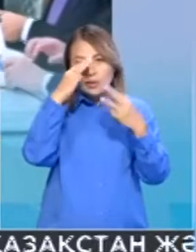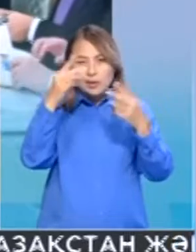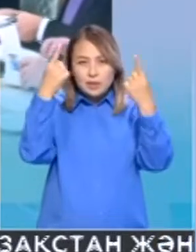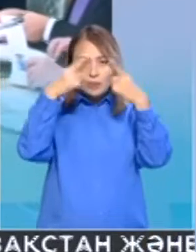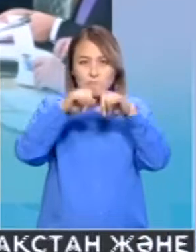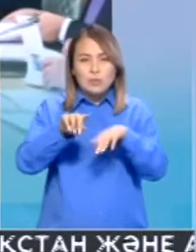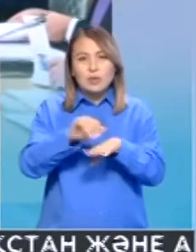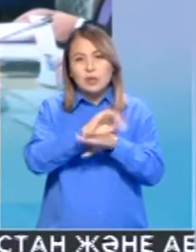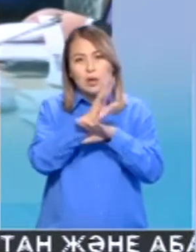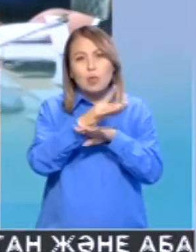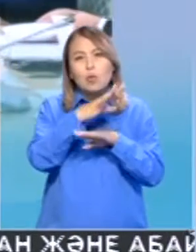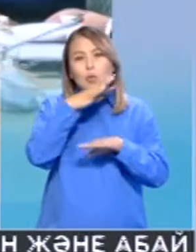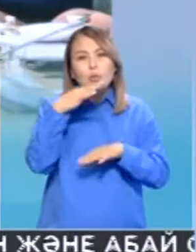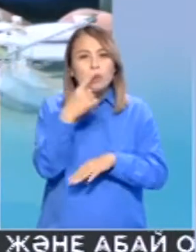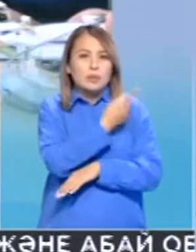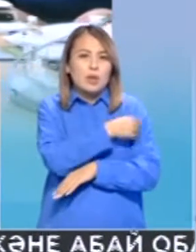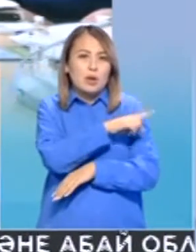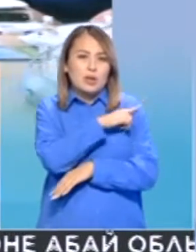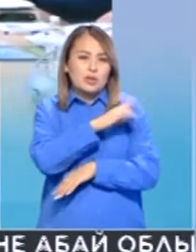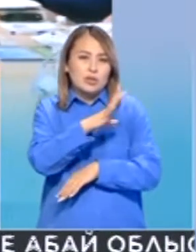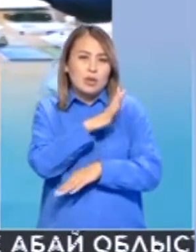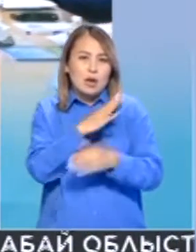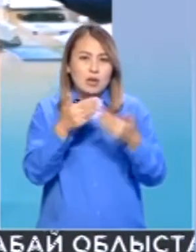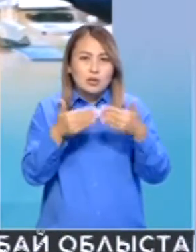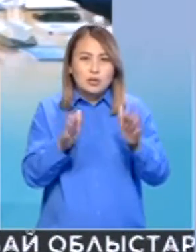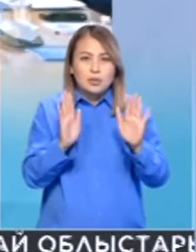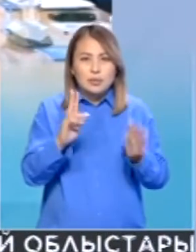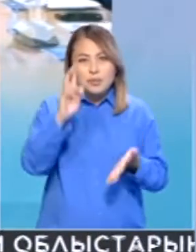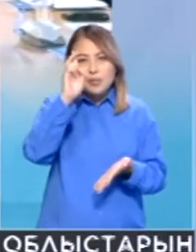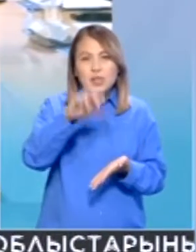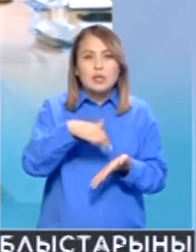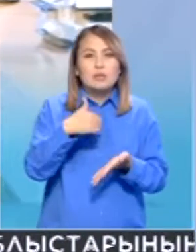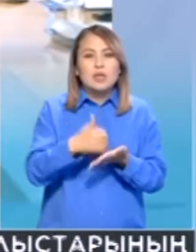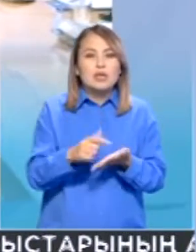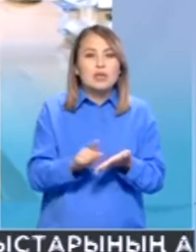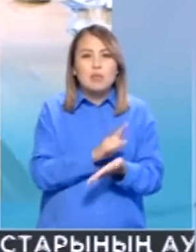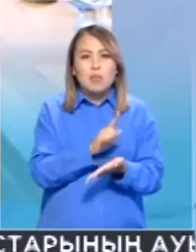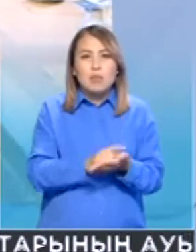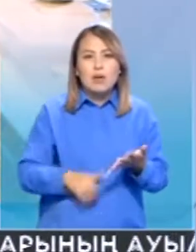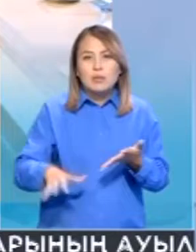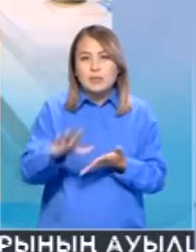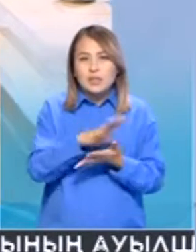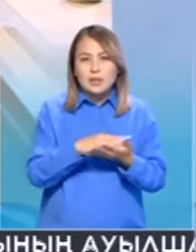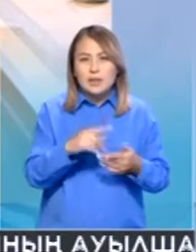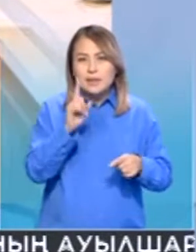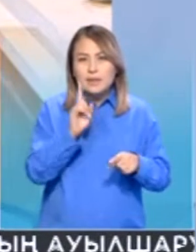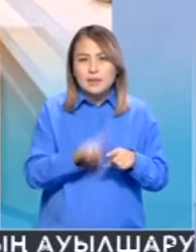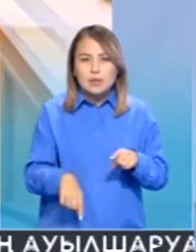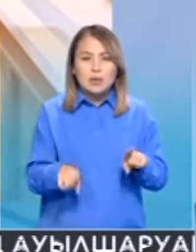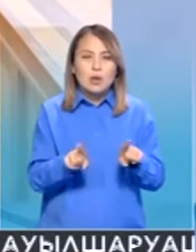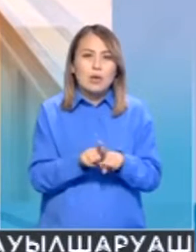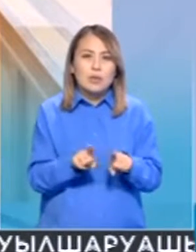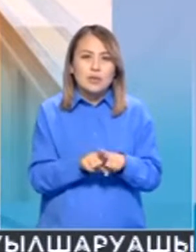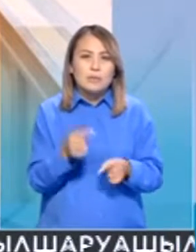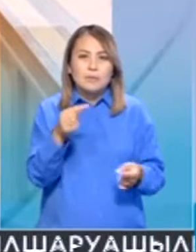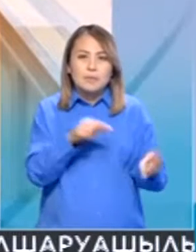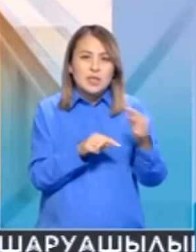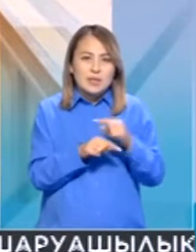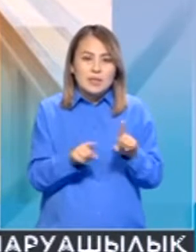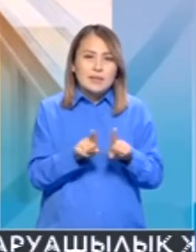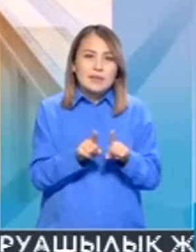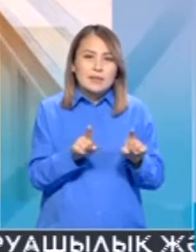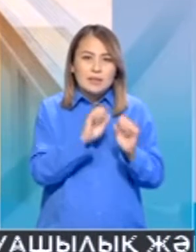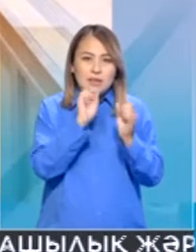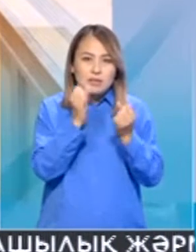үлгідегі техникамен жабдықталған көп бейінді ауруханалар желісі ашылмақ. Мемлекет басшысы барлық міндеттер тез, әуре